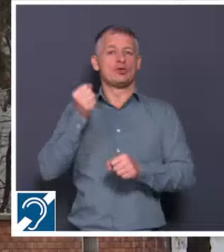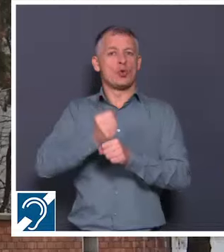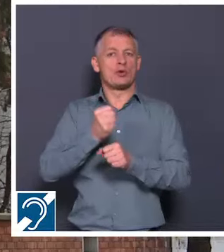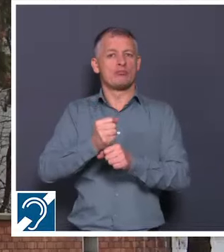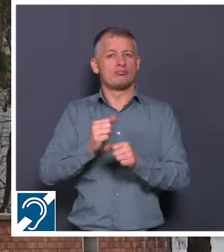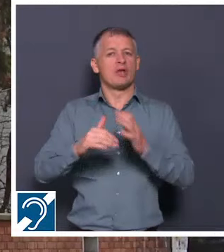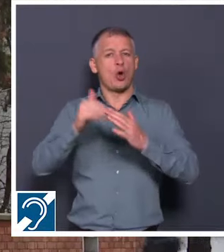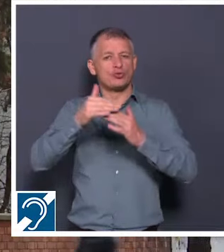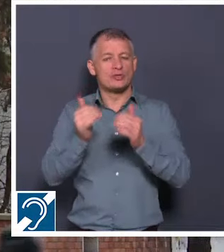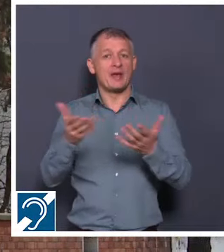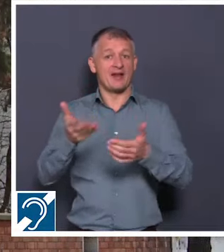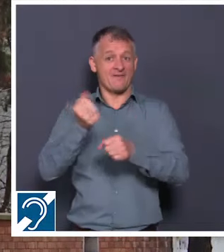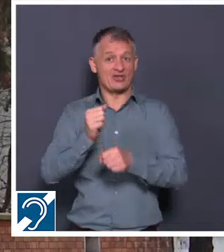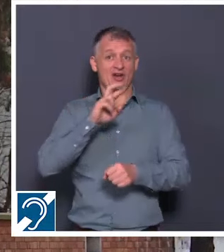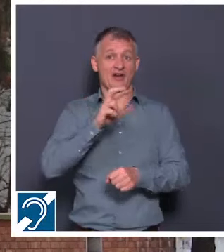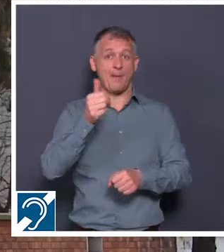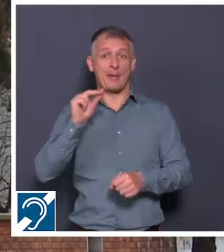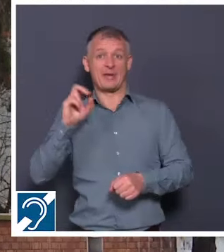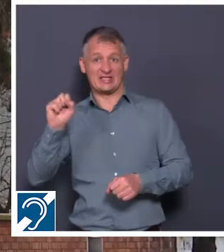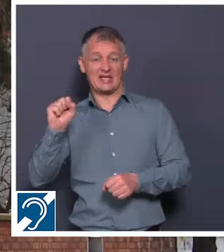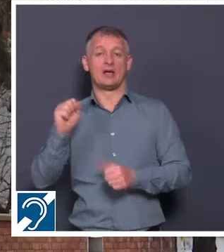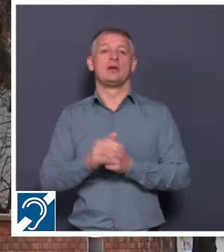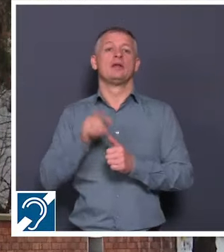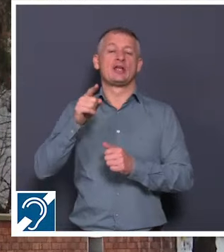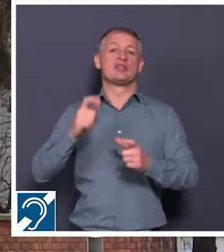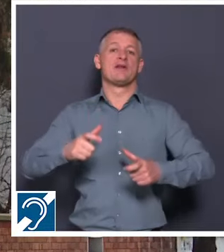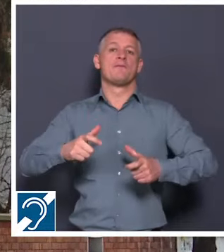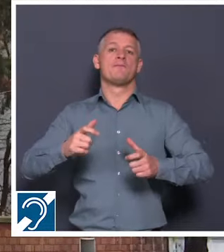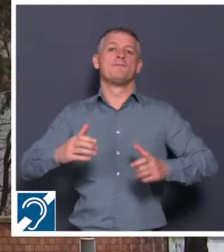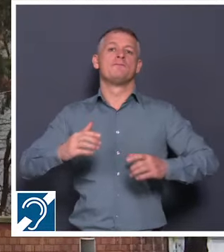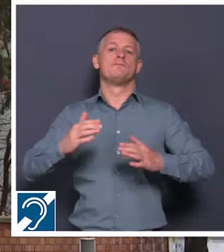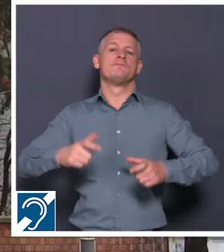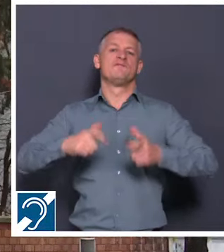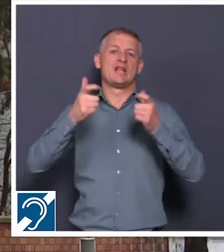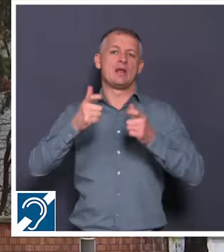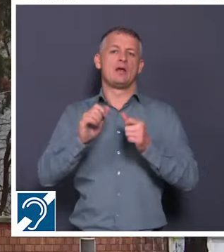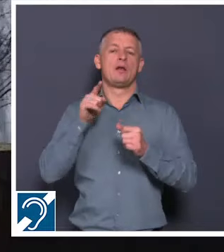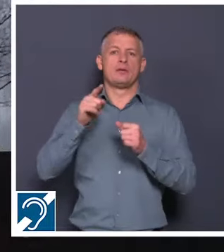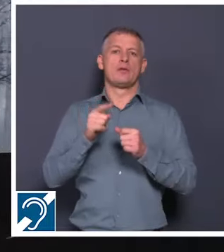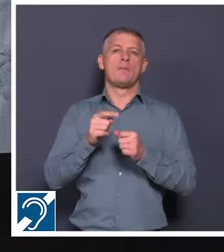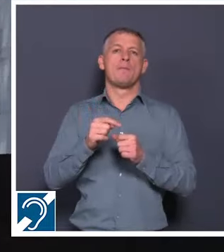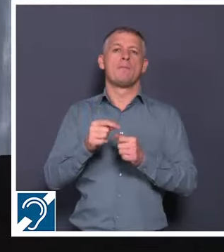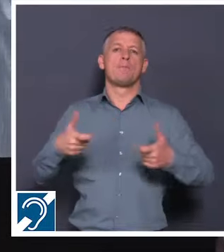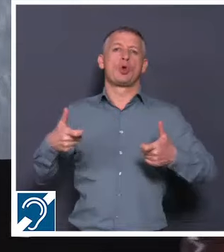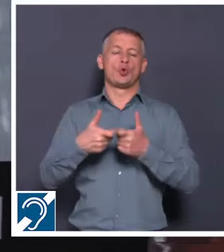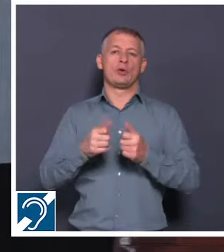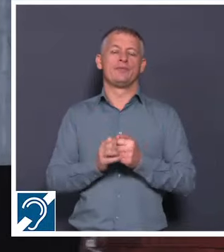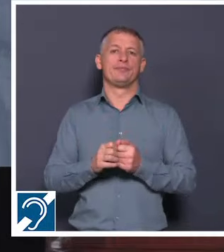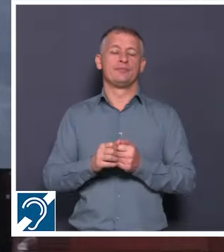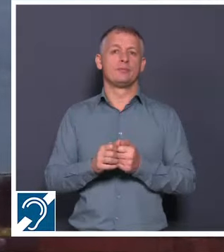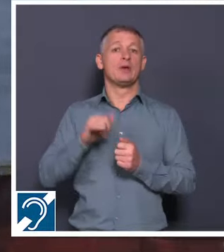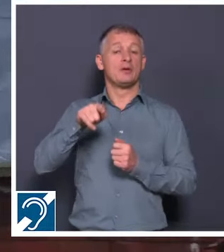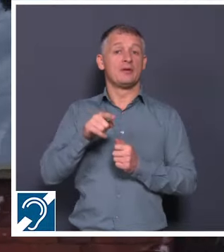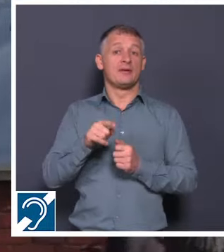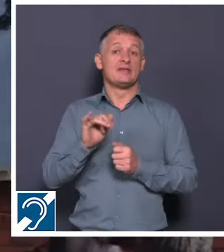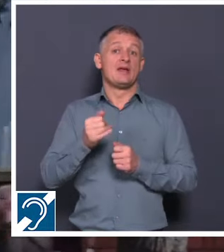care le face RAPPS la această vilă de protocol din aviatorilor numărul 86. Este deci o fază incipientă. Nu